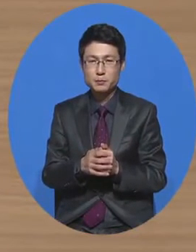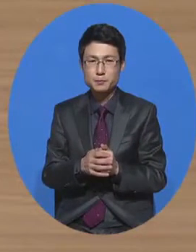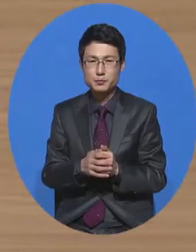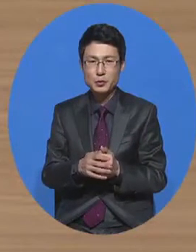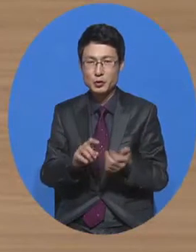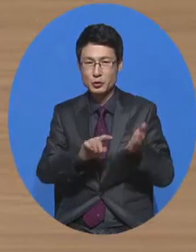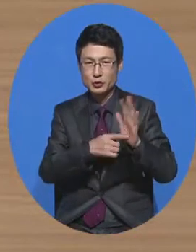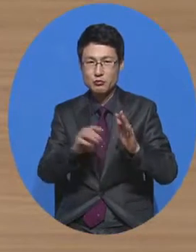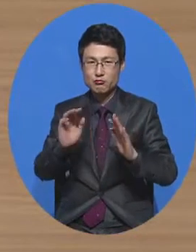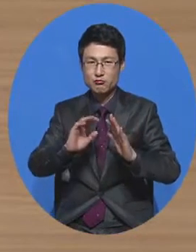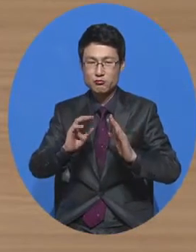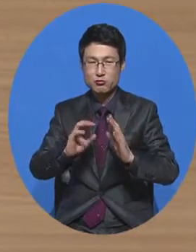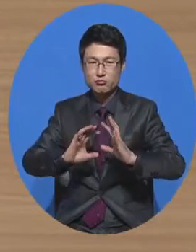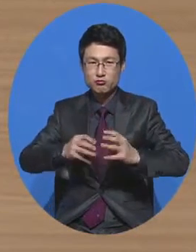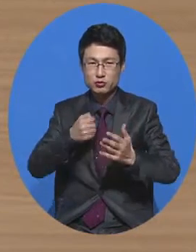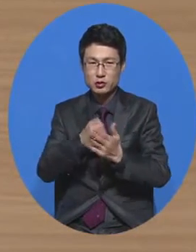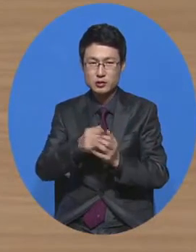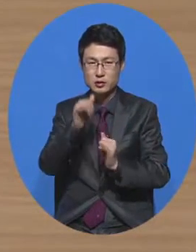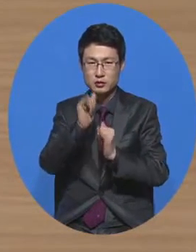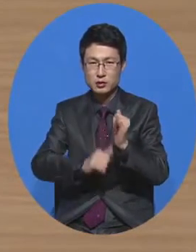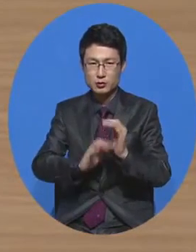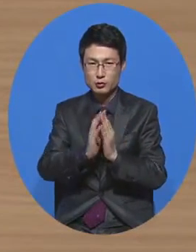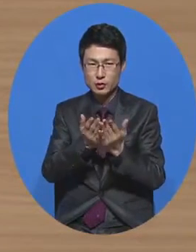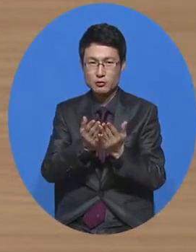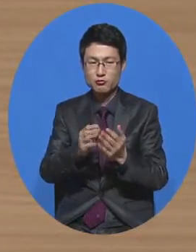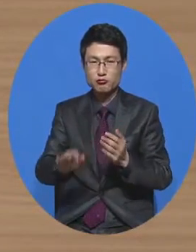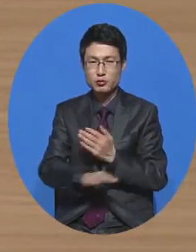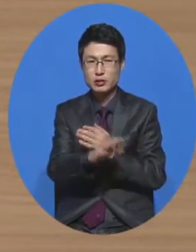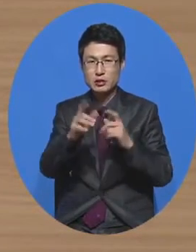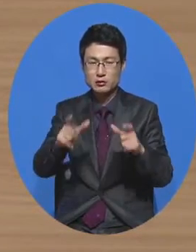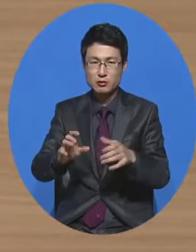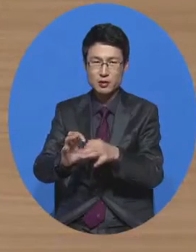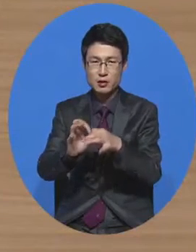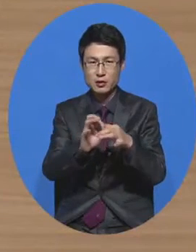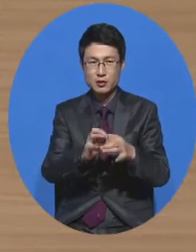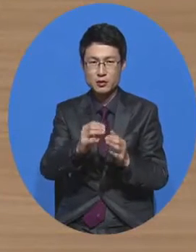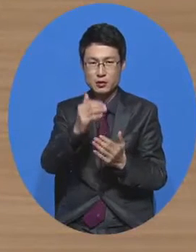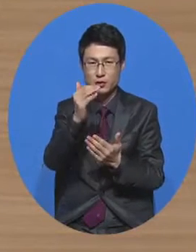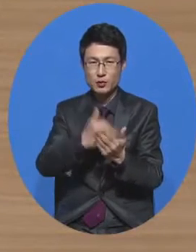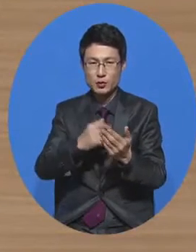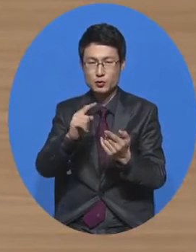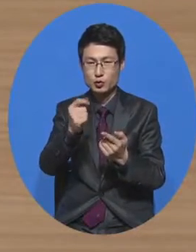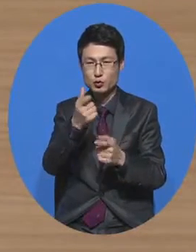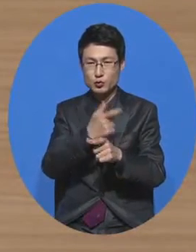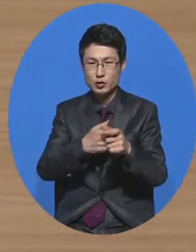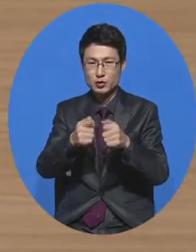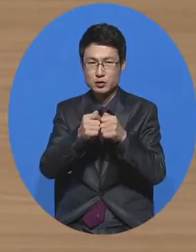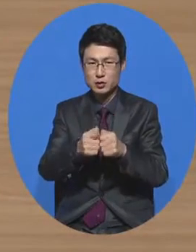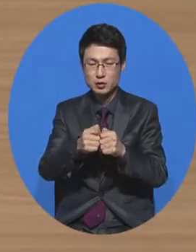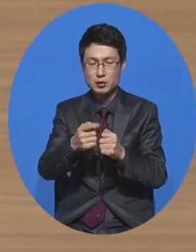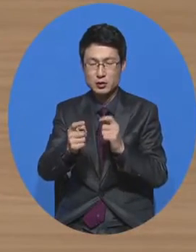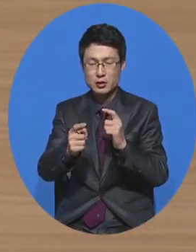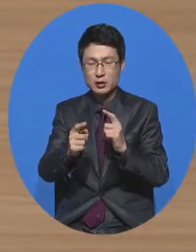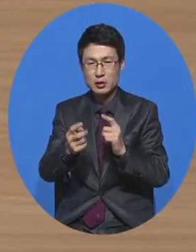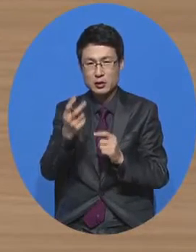공개된 국정 역사교과서의 내용 가운데 우리 지역과 관련된 내용들을 조금 자세히 살펴봤습니다 다음으로는 그